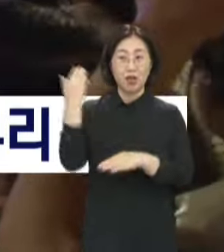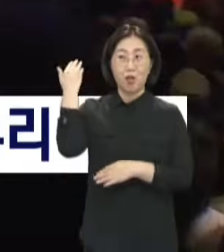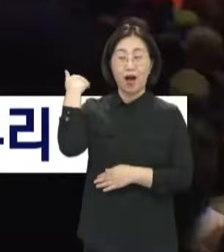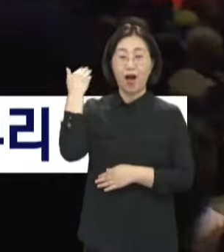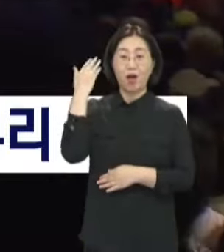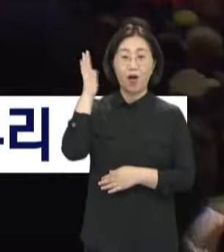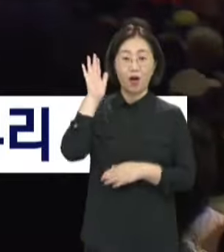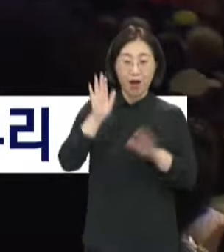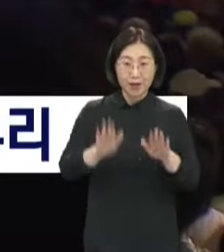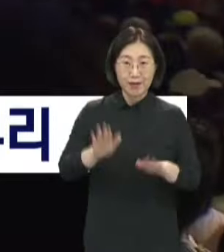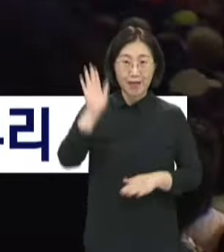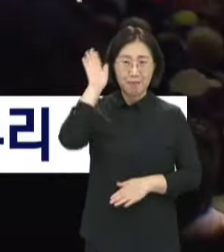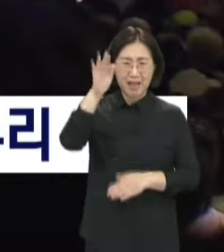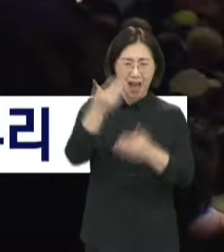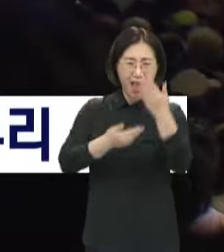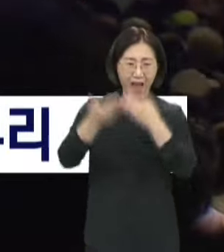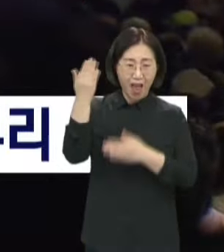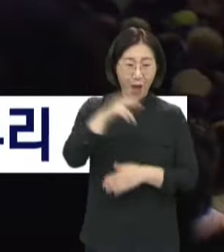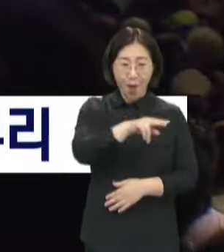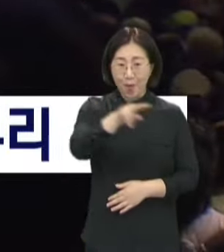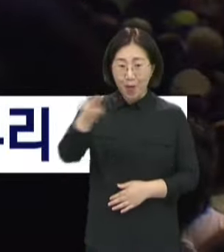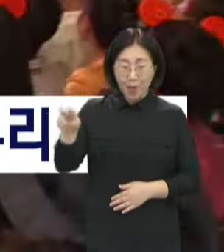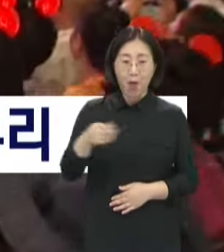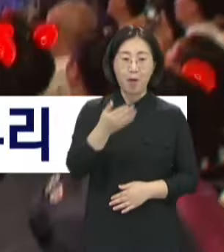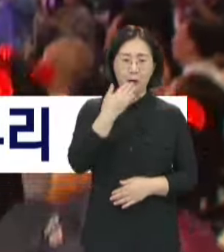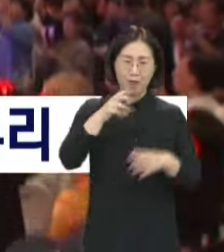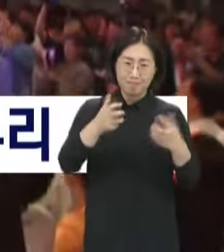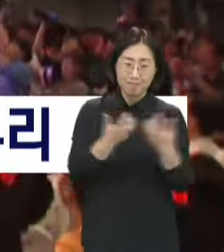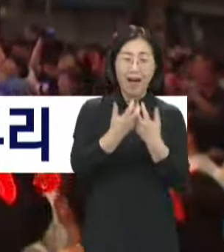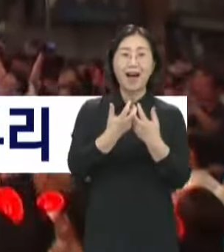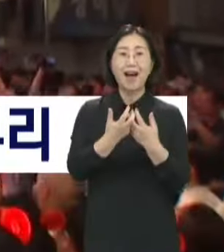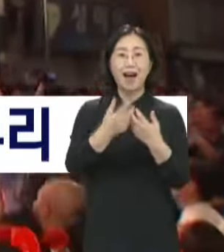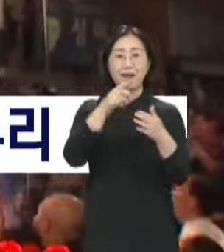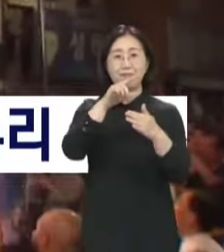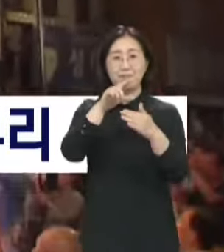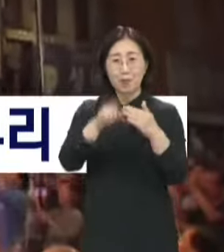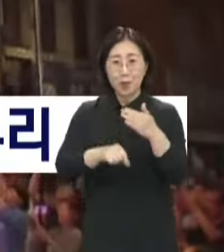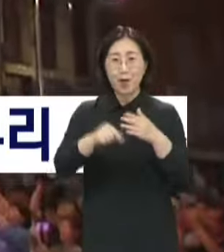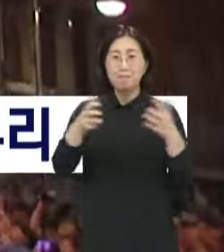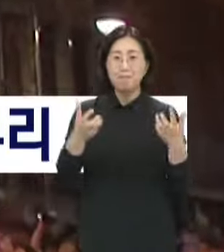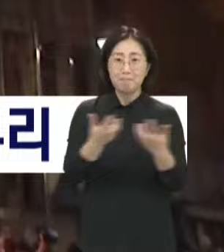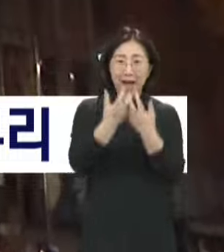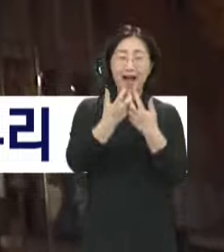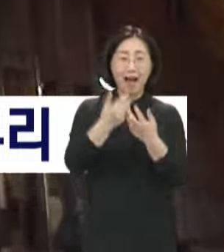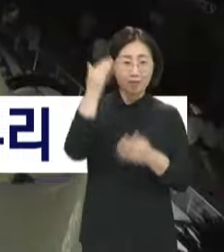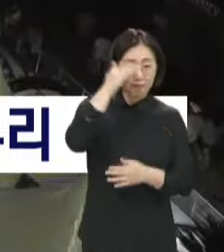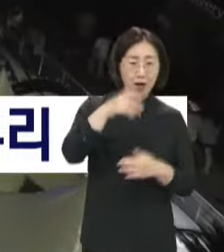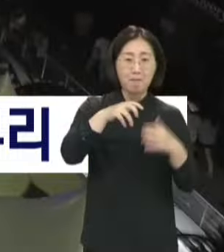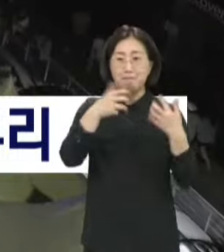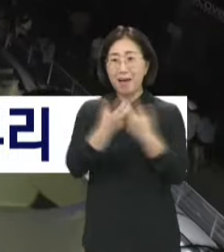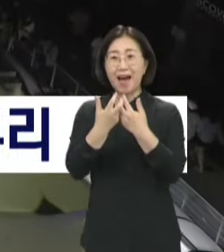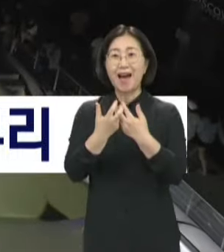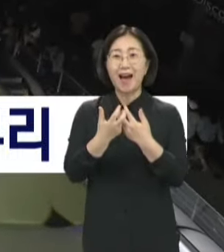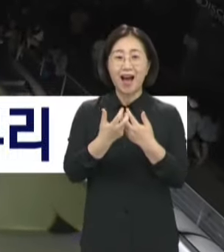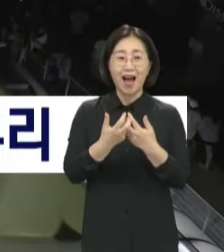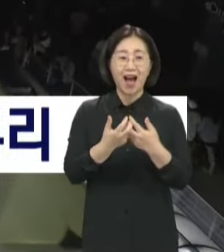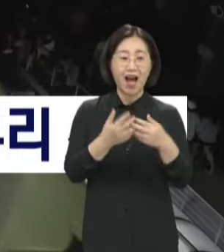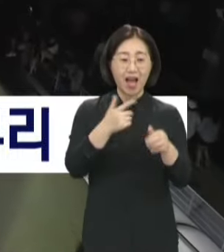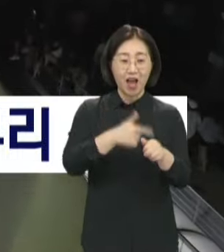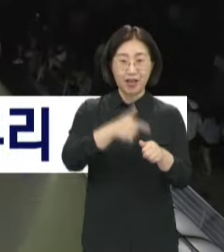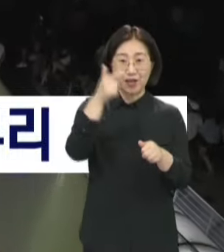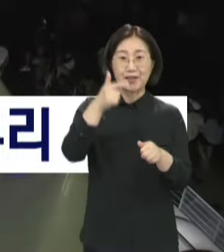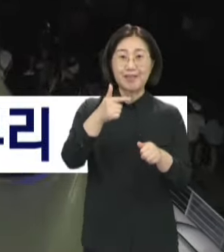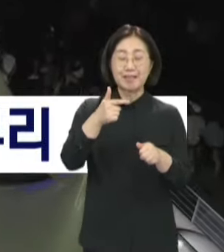한에 살 리와 볼거리가 가했던 대전 영시 축제는 오늘 오후 6시 막 퍼레이드를 시작으로